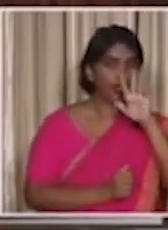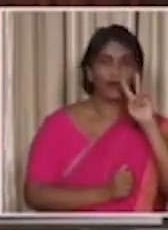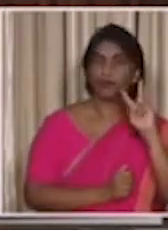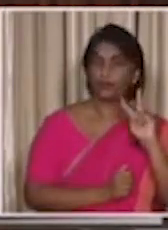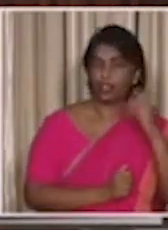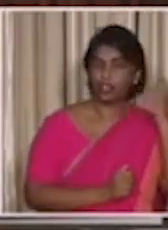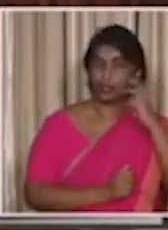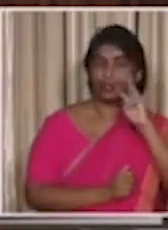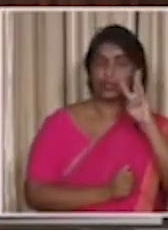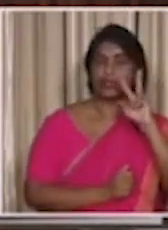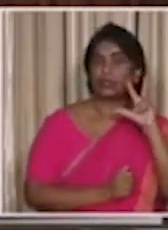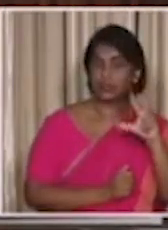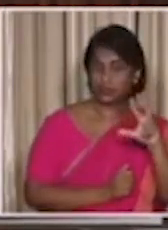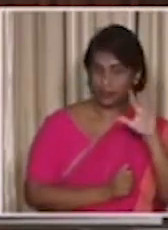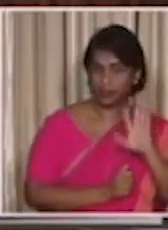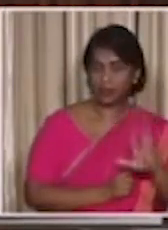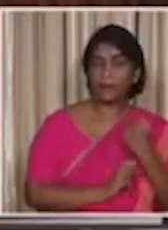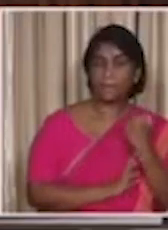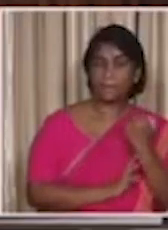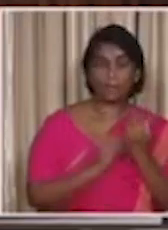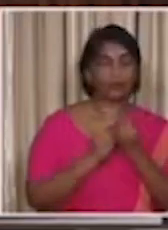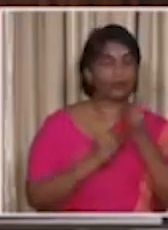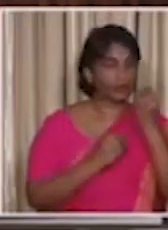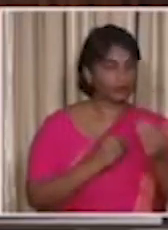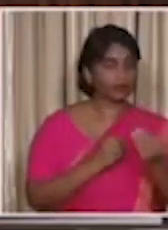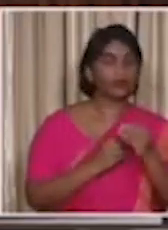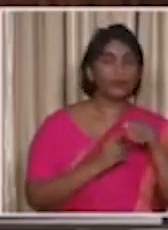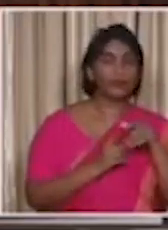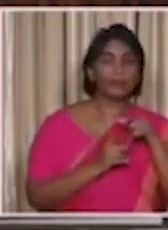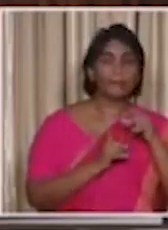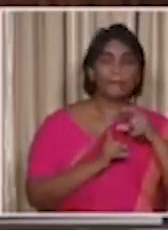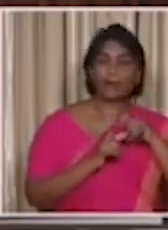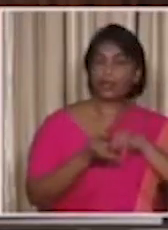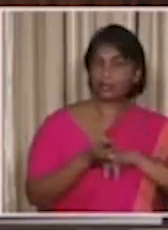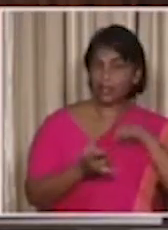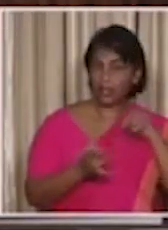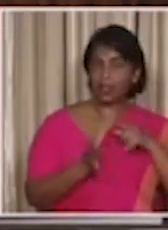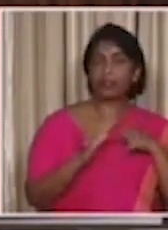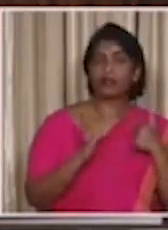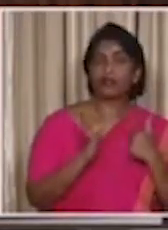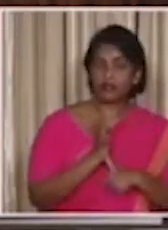1992 අංක 38 දරන බලය පැවරීමේ ප්‍රාදේශීය ලේකම්වරුන් පනත,